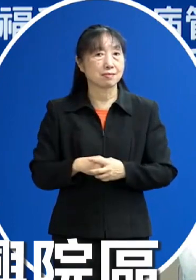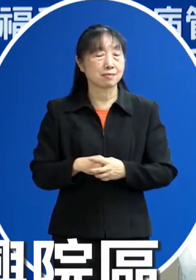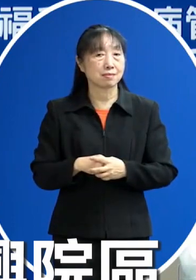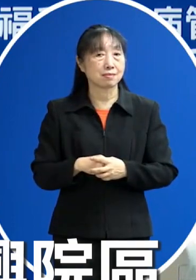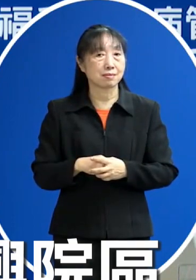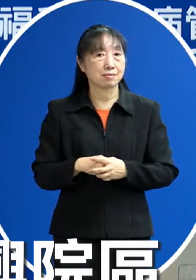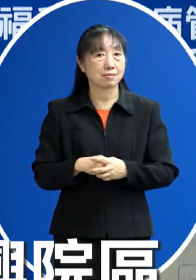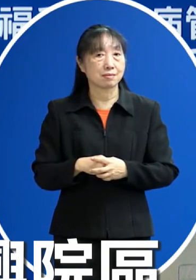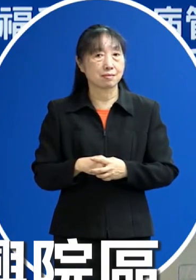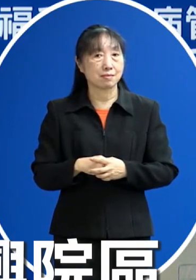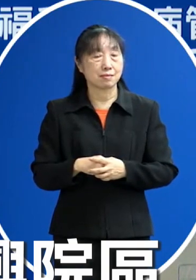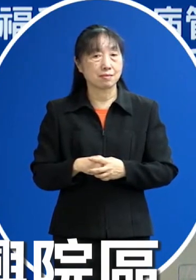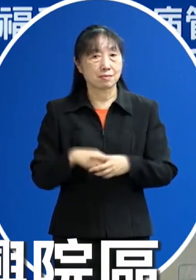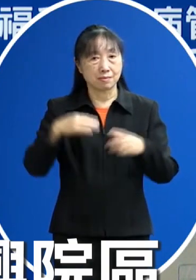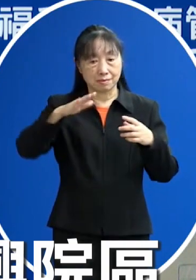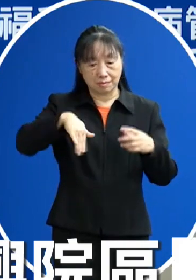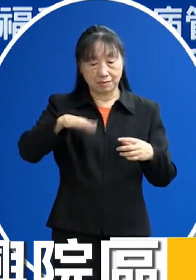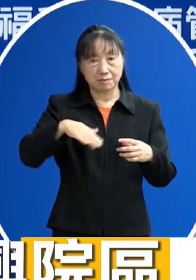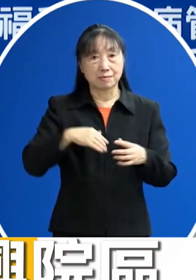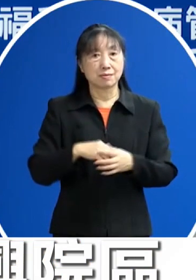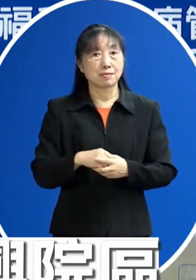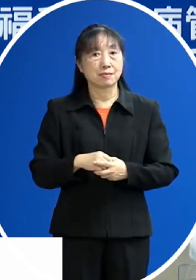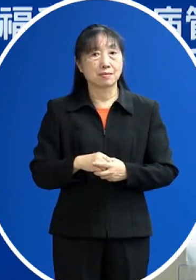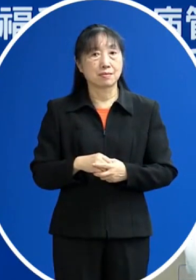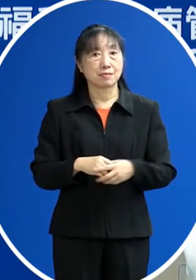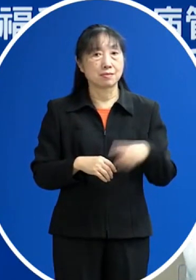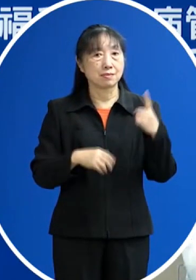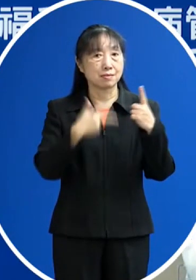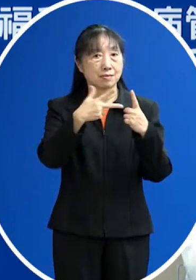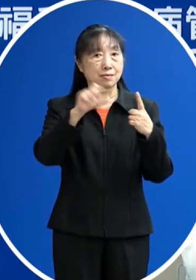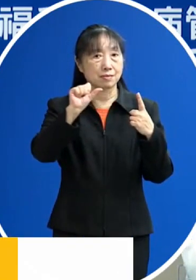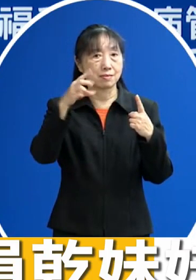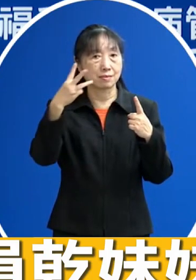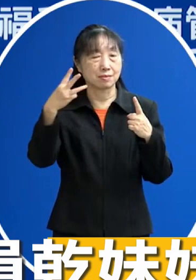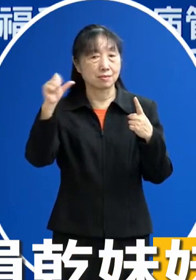好，他们是一跟下面这个哈